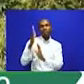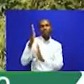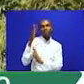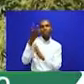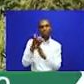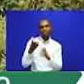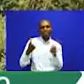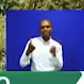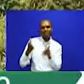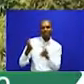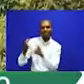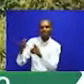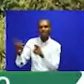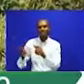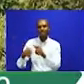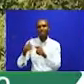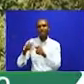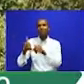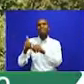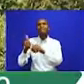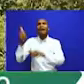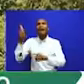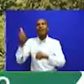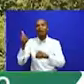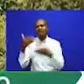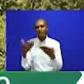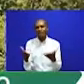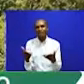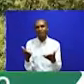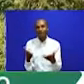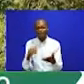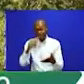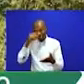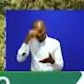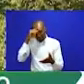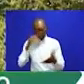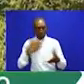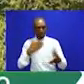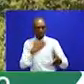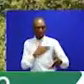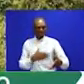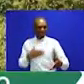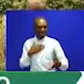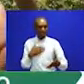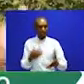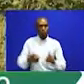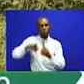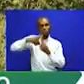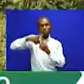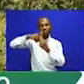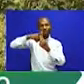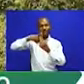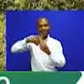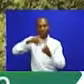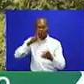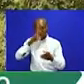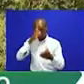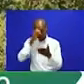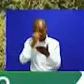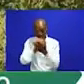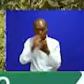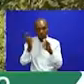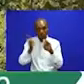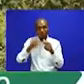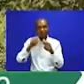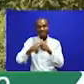paka kiore moino ekobare serikali yari gutuanchira batomentere police post ari moino egere narire